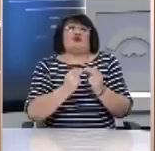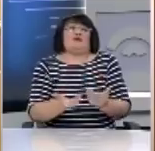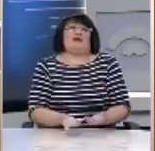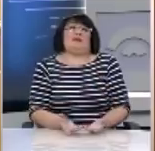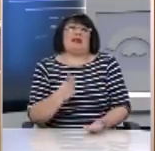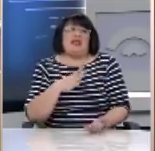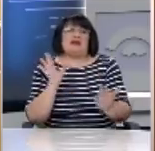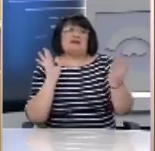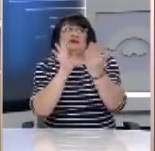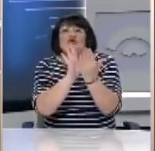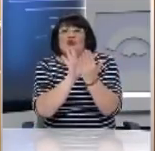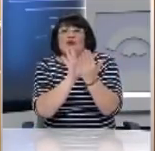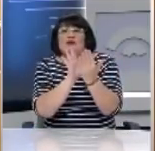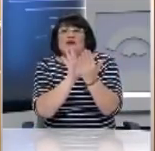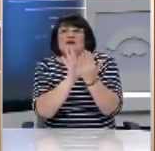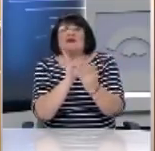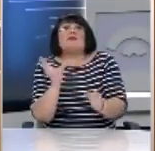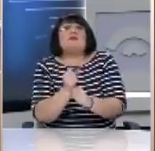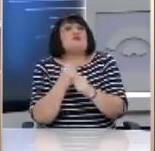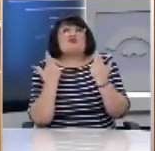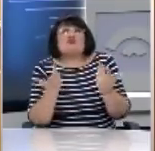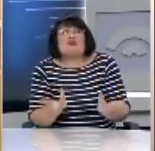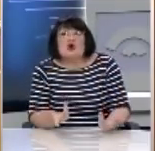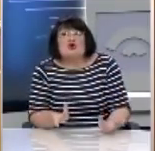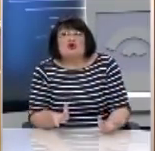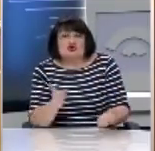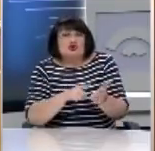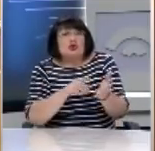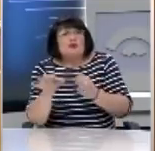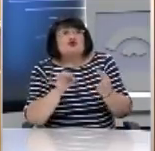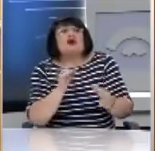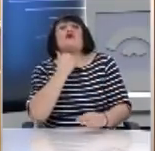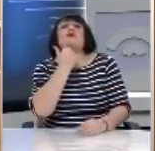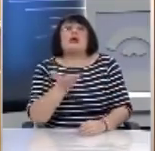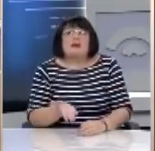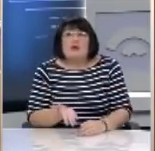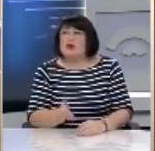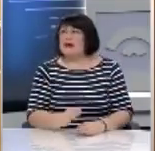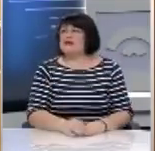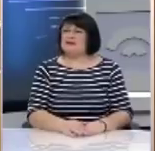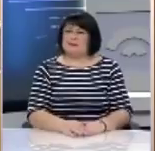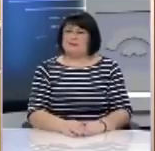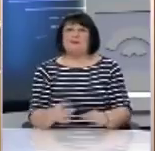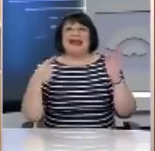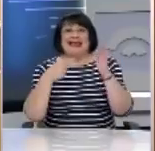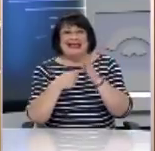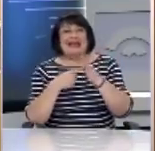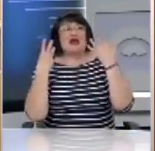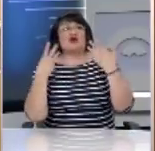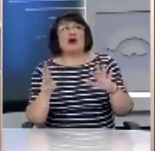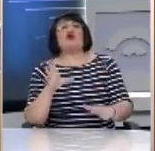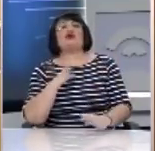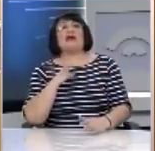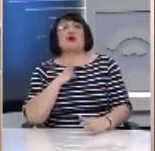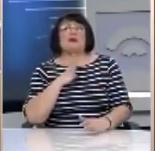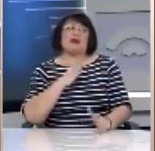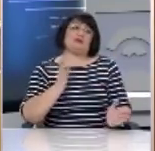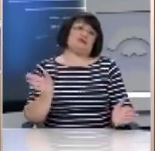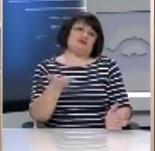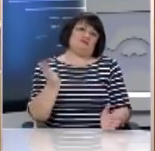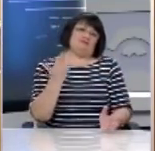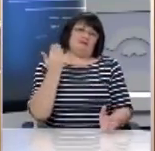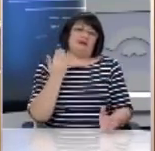να αντιμετωπίσετε, πιστεύω ότι θα τα καταφέρετε να αντιμετωπίσετε με αυτό το νομοσχέδιο. Αλλά πέραν των 1.800 επιστροφών,